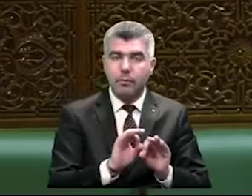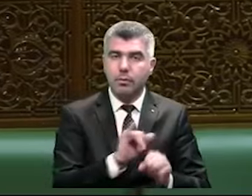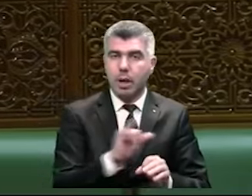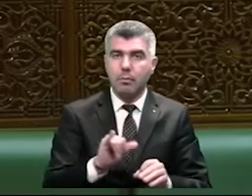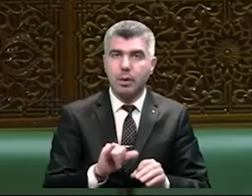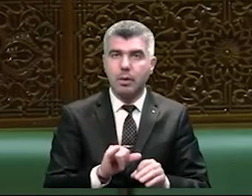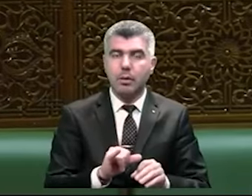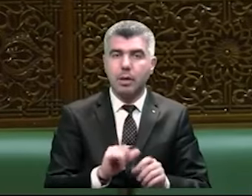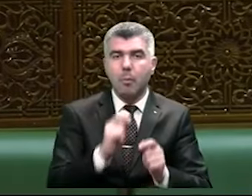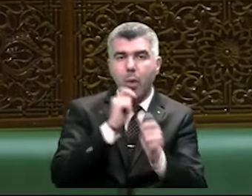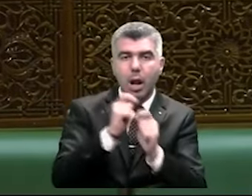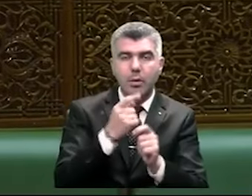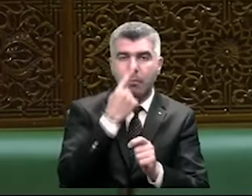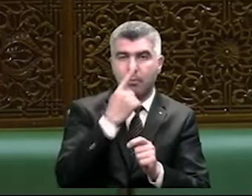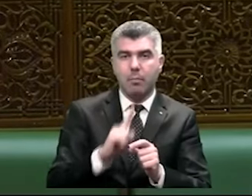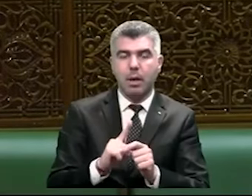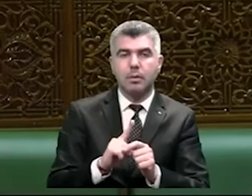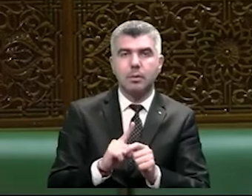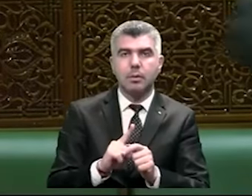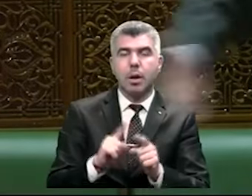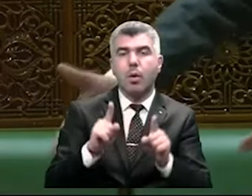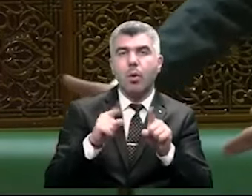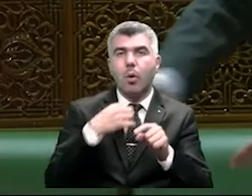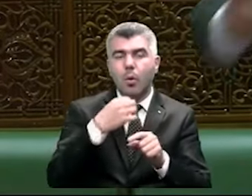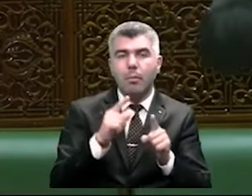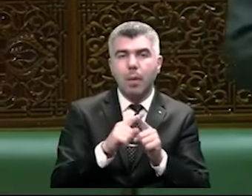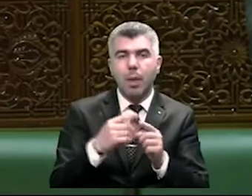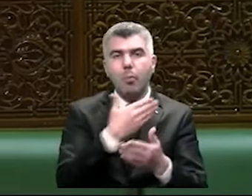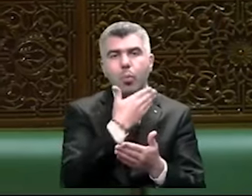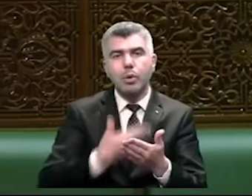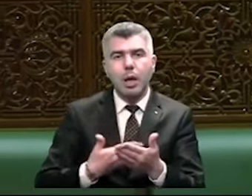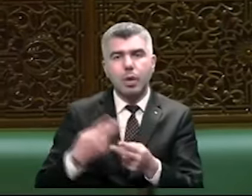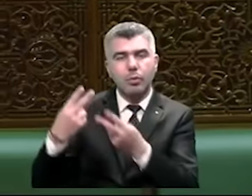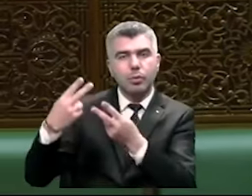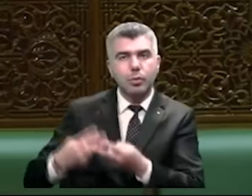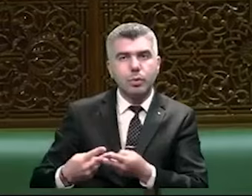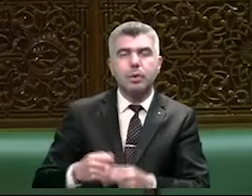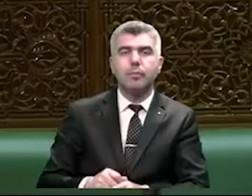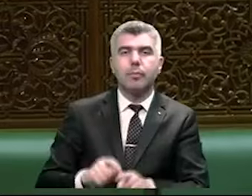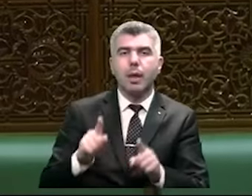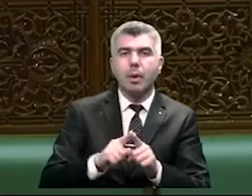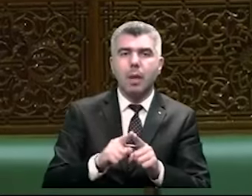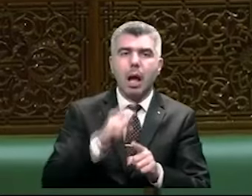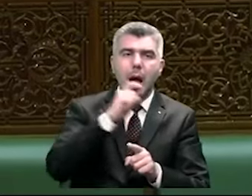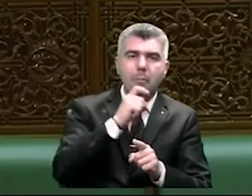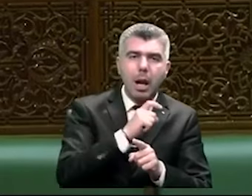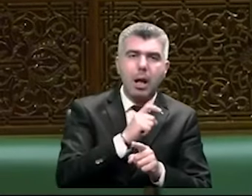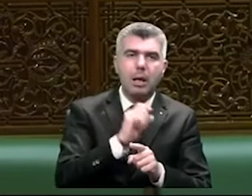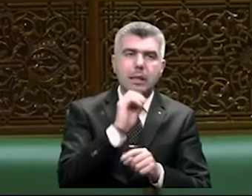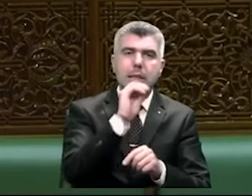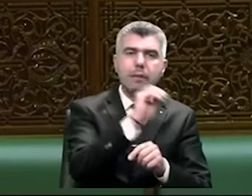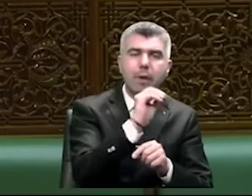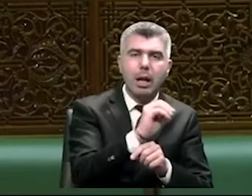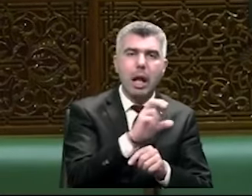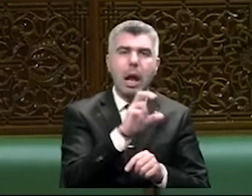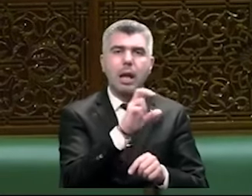واش ما قبلش لنقاش ال جيتي كدخل هنا نهار جيتي لمجلس المستشارين قلتي لهم هذك نقطه حمراء وهذ نقطه صفراء وهذ نقطه